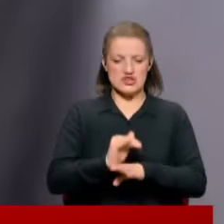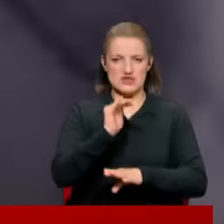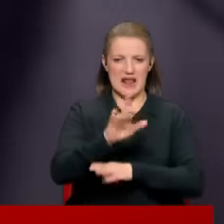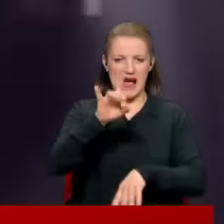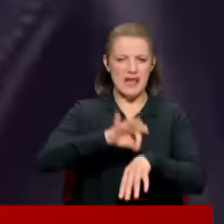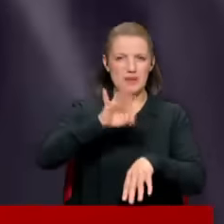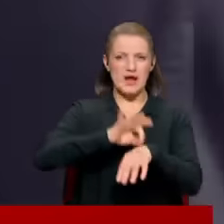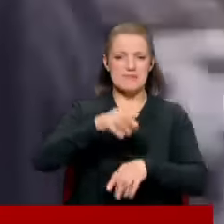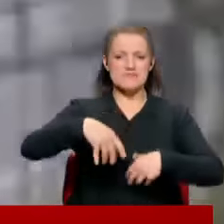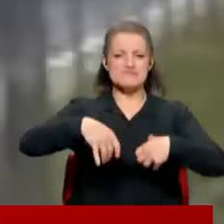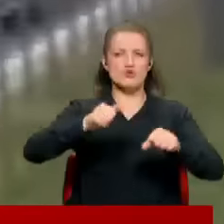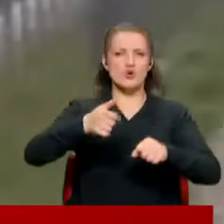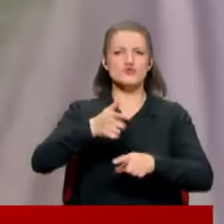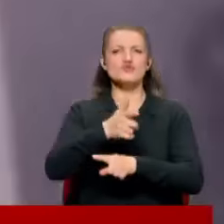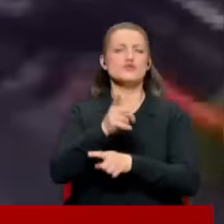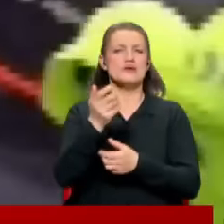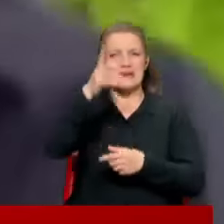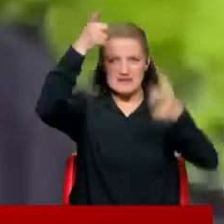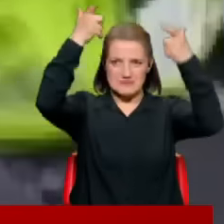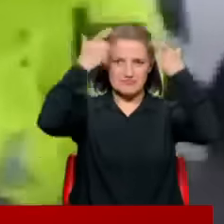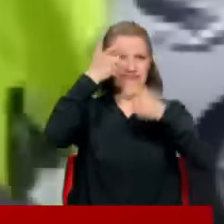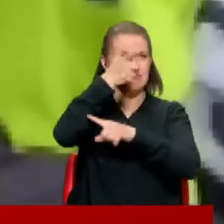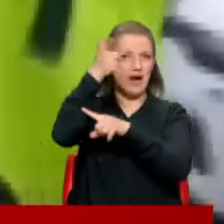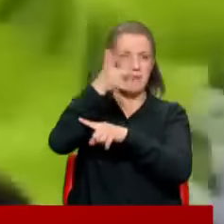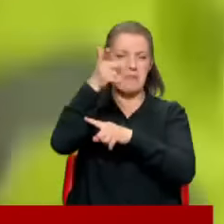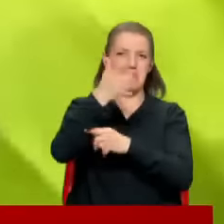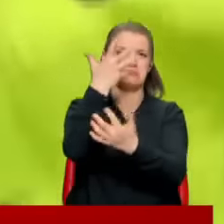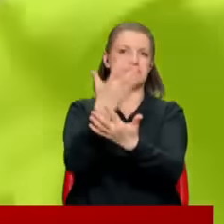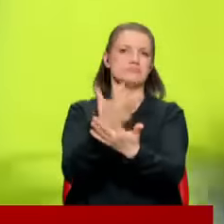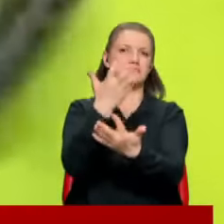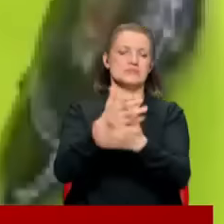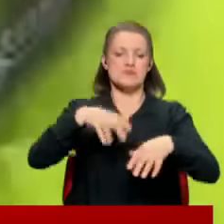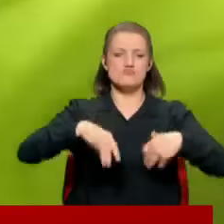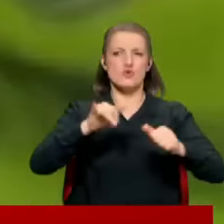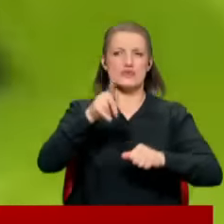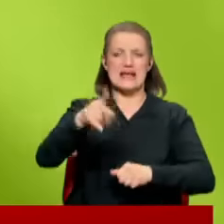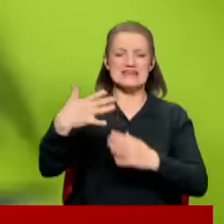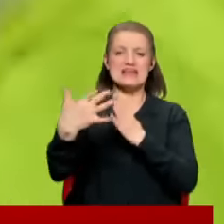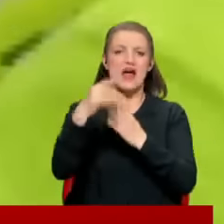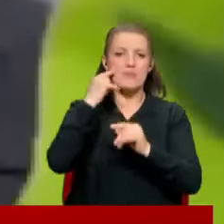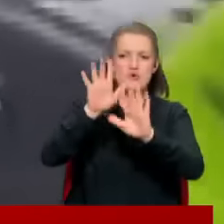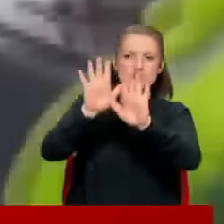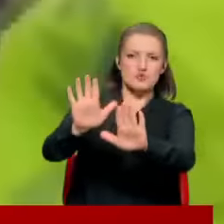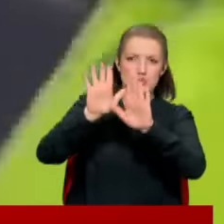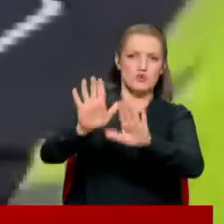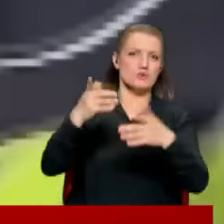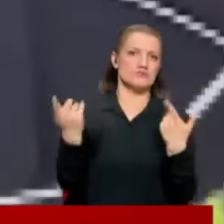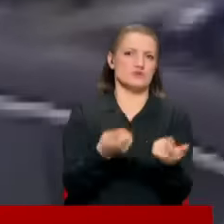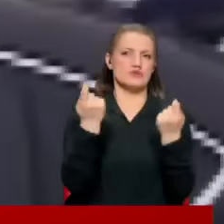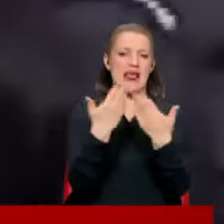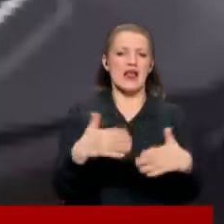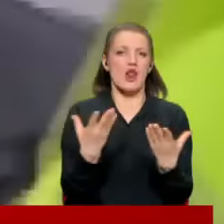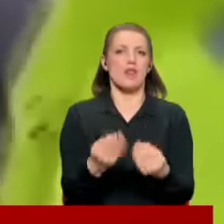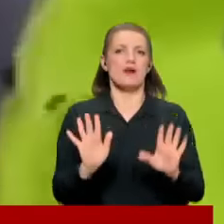Yaşananlar an be an bir motosiklet sürücüsünün kask kamerasıyla kaydedildi. Motosikletli de saldırganı durdurmaya çalıştı,